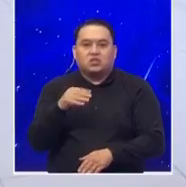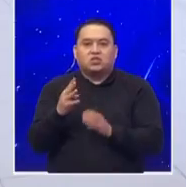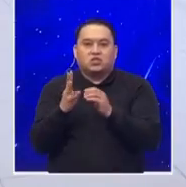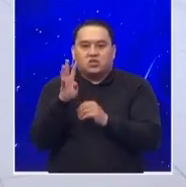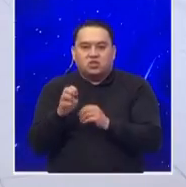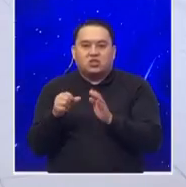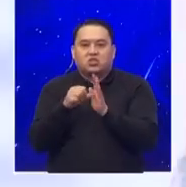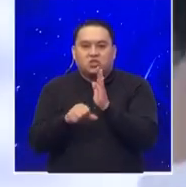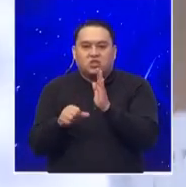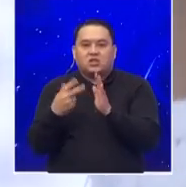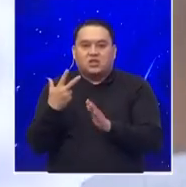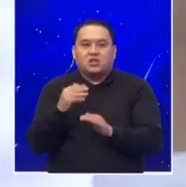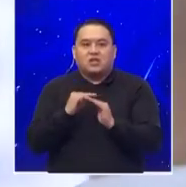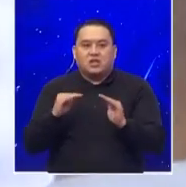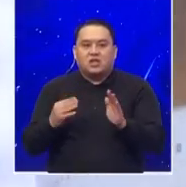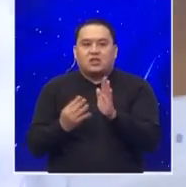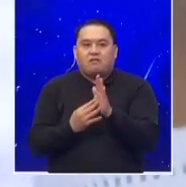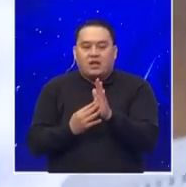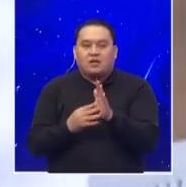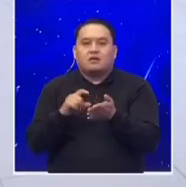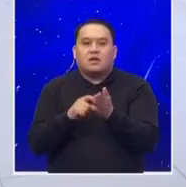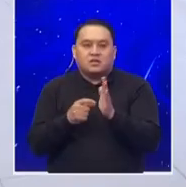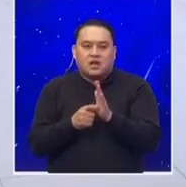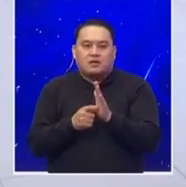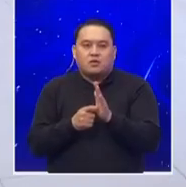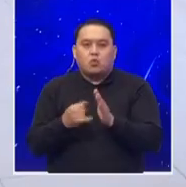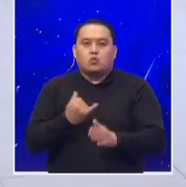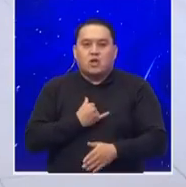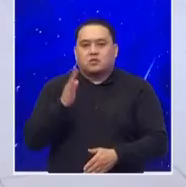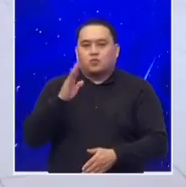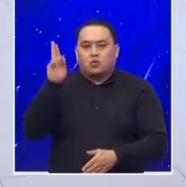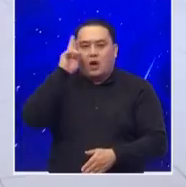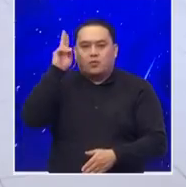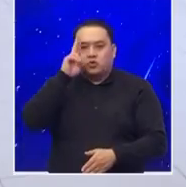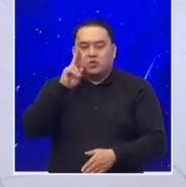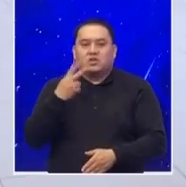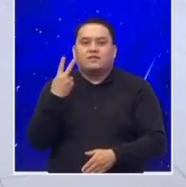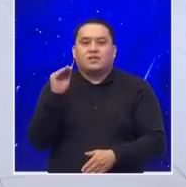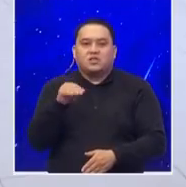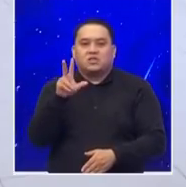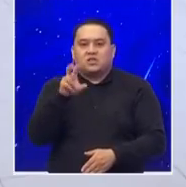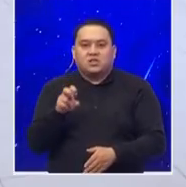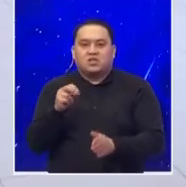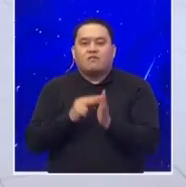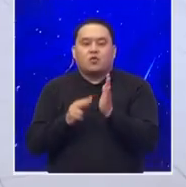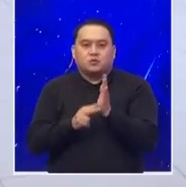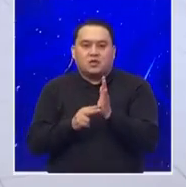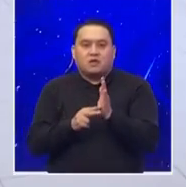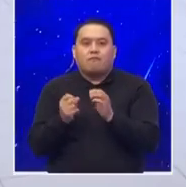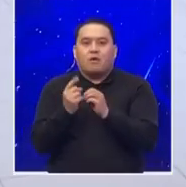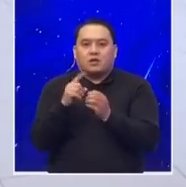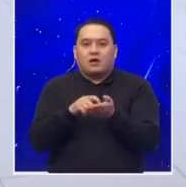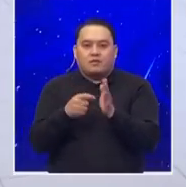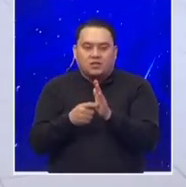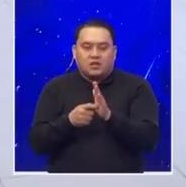3463 детей. И в 9 классах у нас будут обучаться офлайн 2380, а в